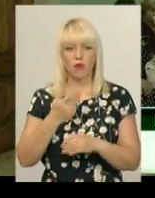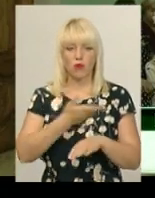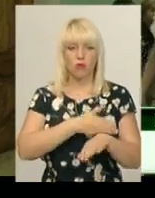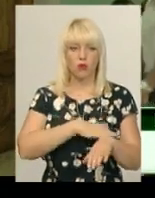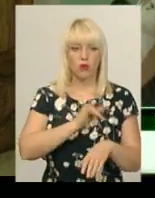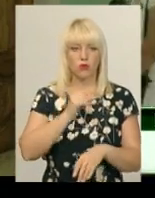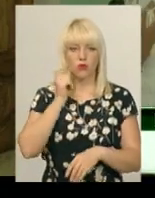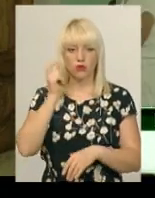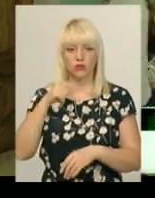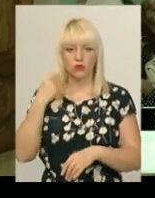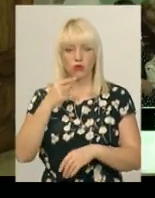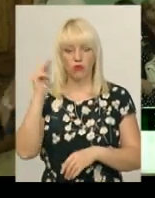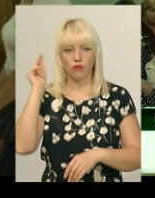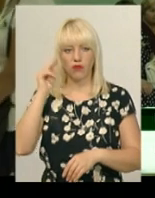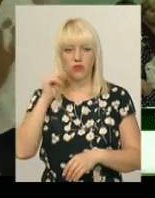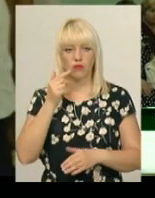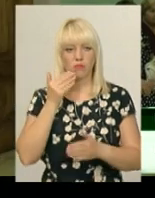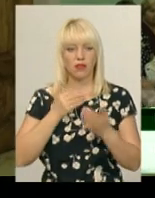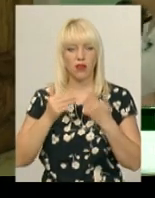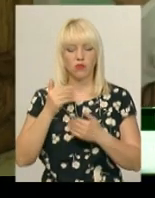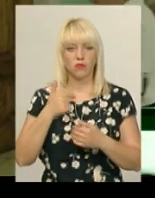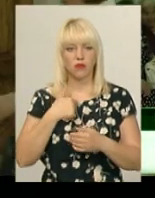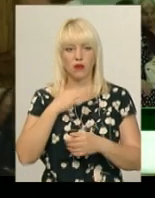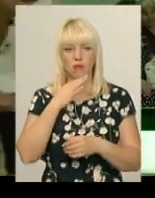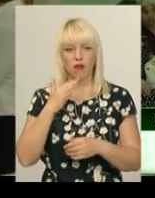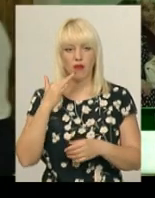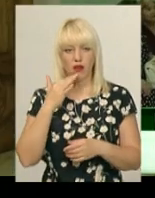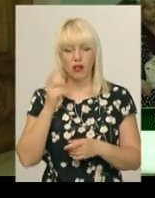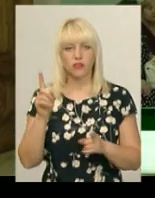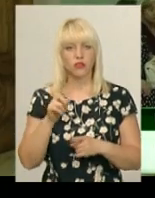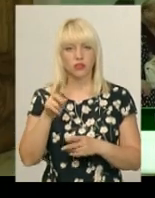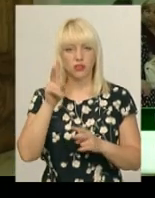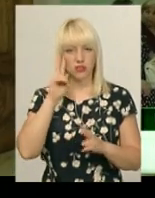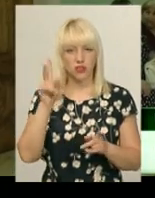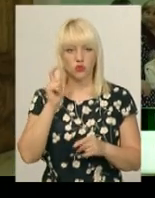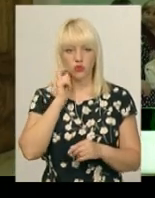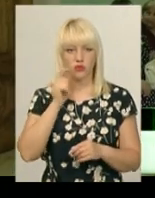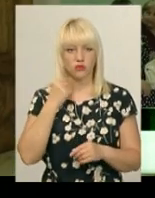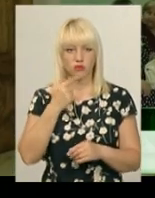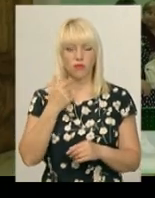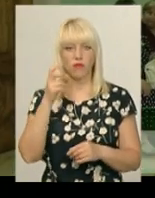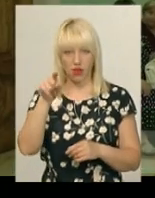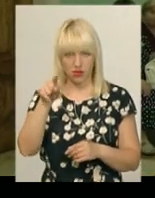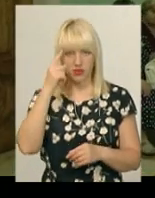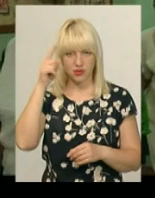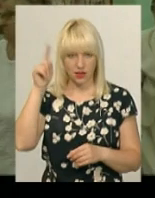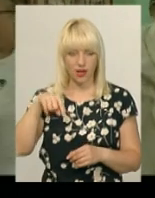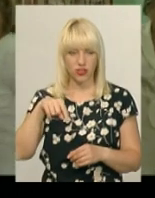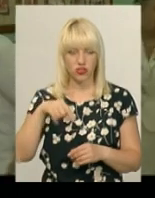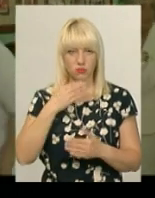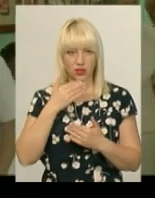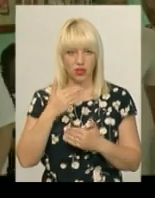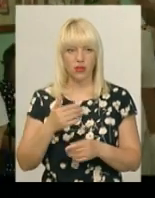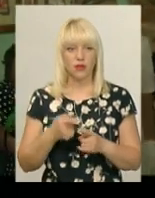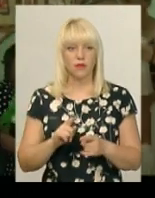українську. Питають мене багато, а що ти не знаєш українське, а ти знаєш. Та